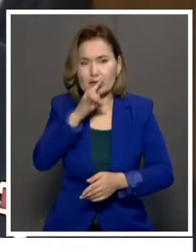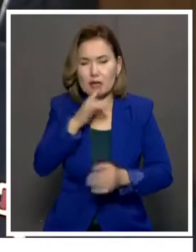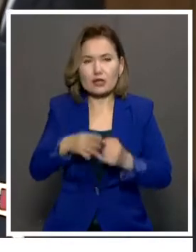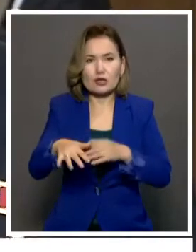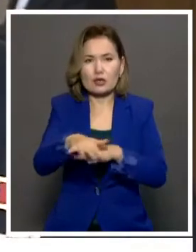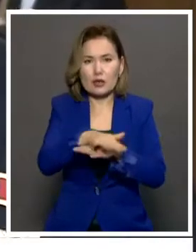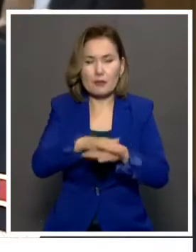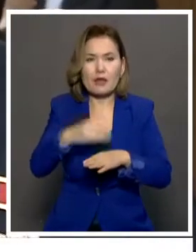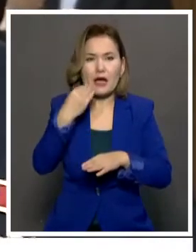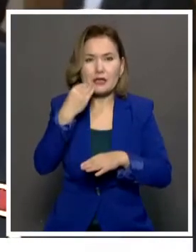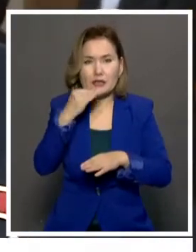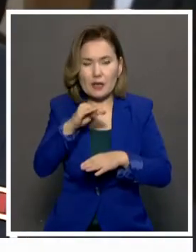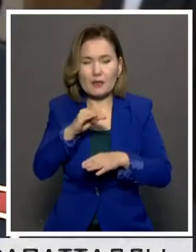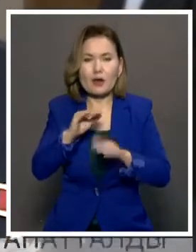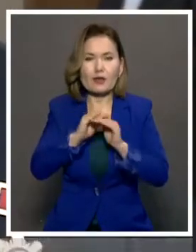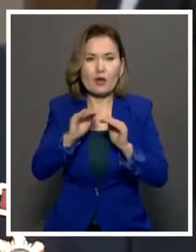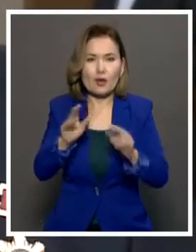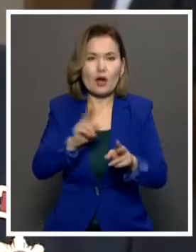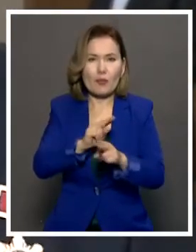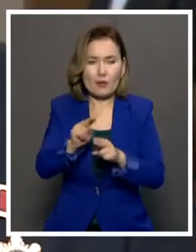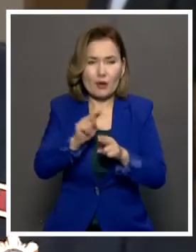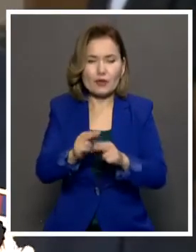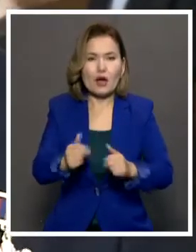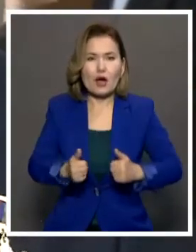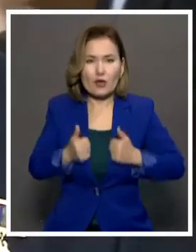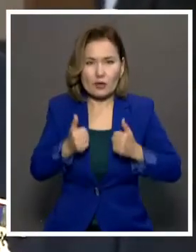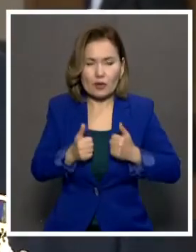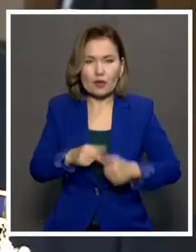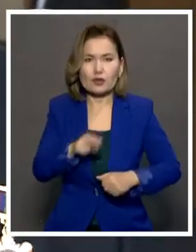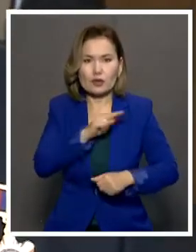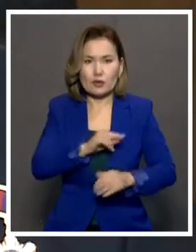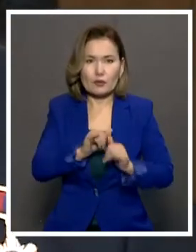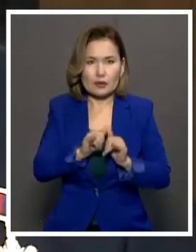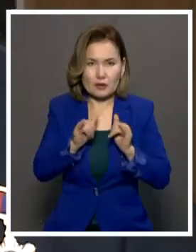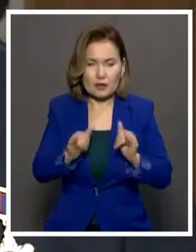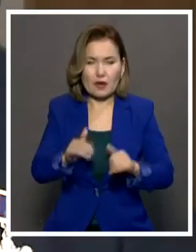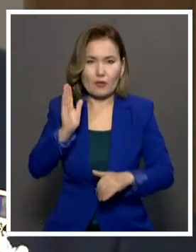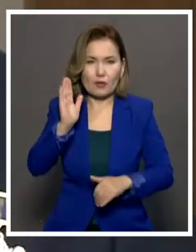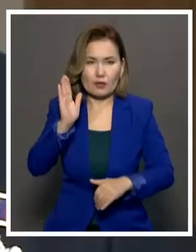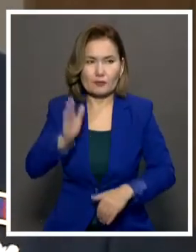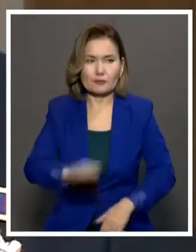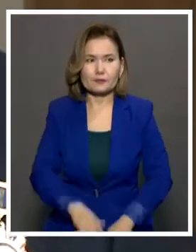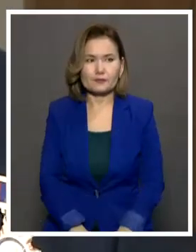саналы, сапалы ұрпақ тәрбиелеуде өз үлесімізді ары қарай қосамыз деп сіздерге сенім білдіреміз.